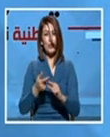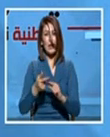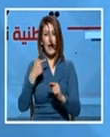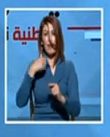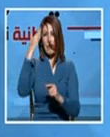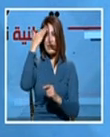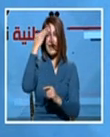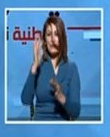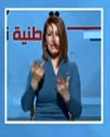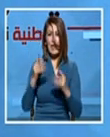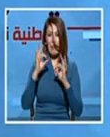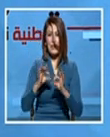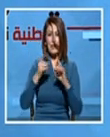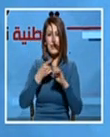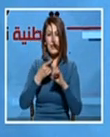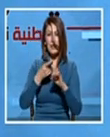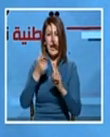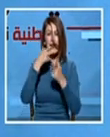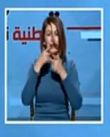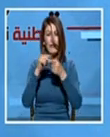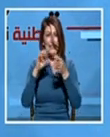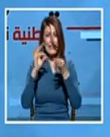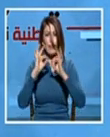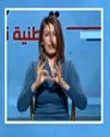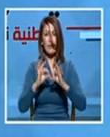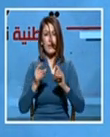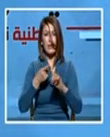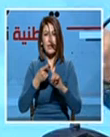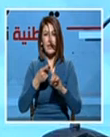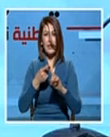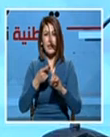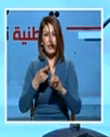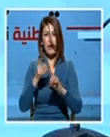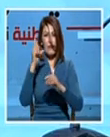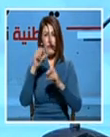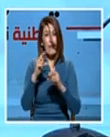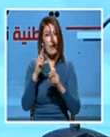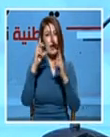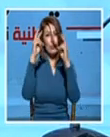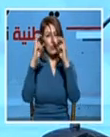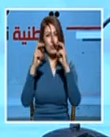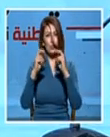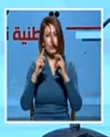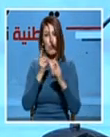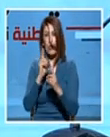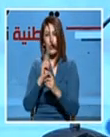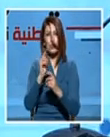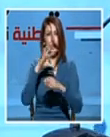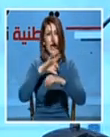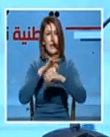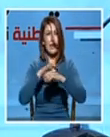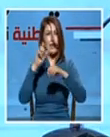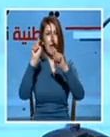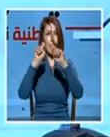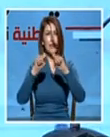نعرف بشويه بشويه قاعدين اللي قاعد فيه النقص قاعدين فو غاتخبي فيه لكن راهو المواطن ما يستناش ومرضه ما يستناش وخايفين عليهم